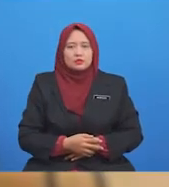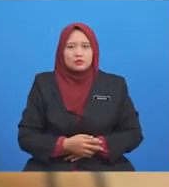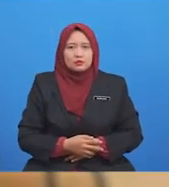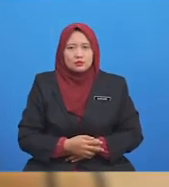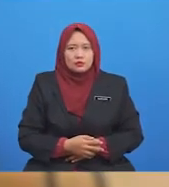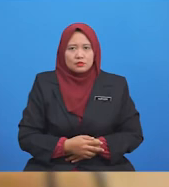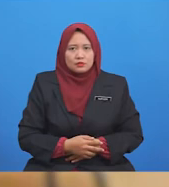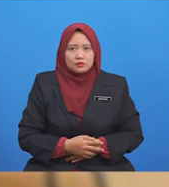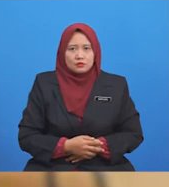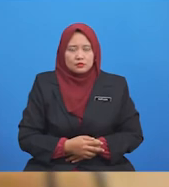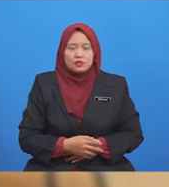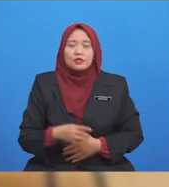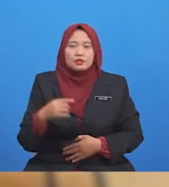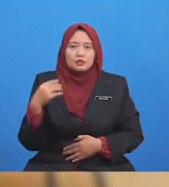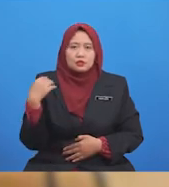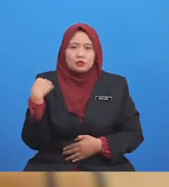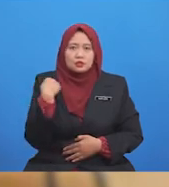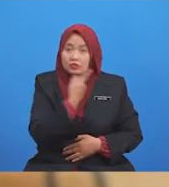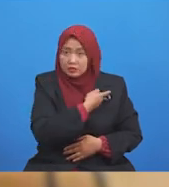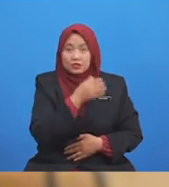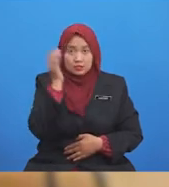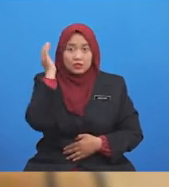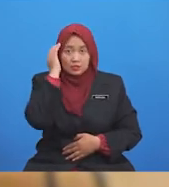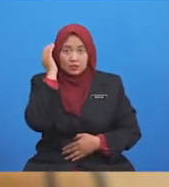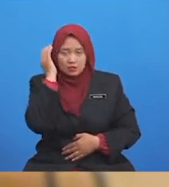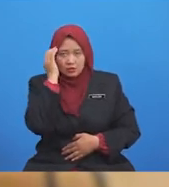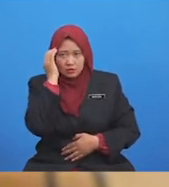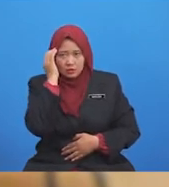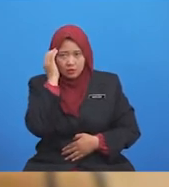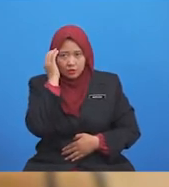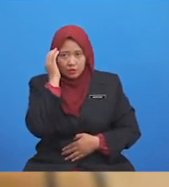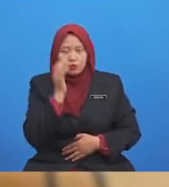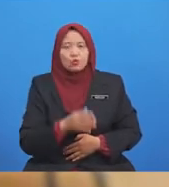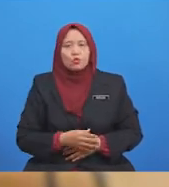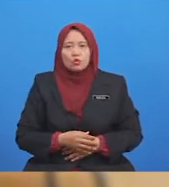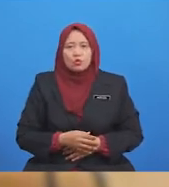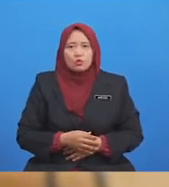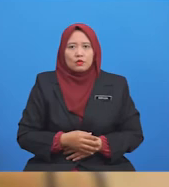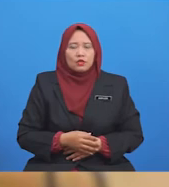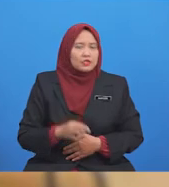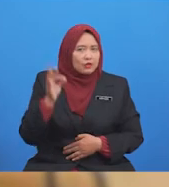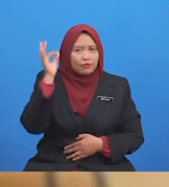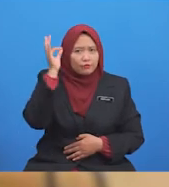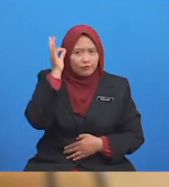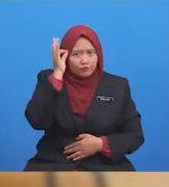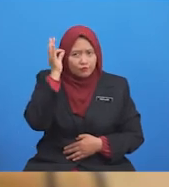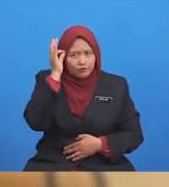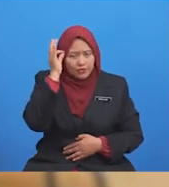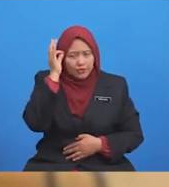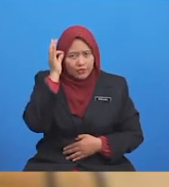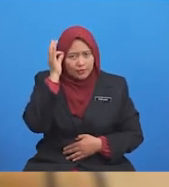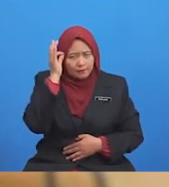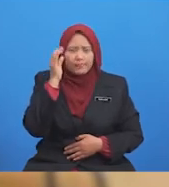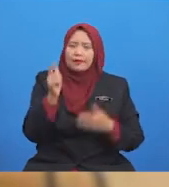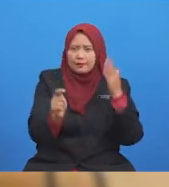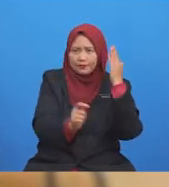empat kitaran yang murid-murid telah pelajari sebentar tadi, murid-murid telah memahami iaitu